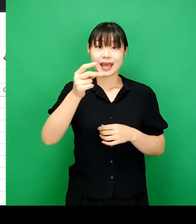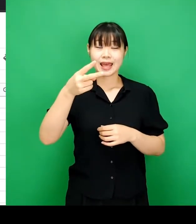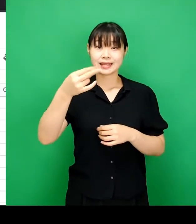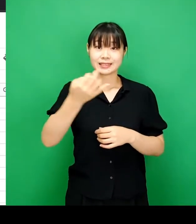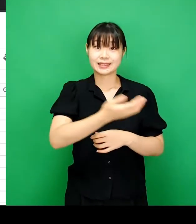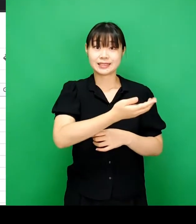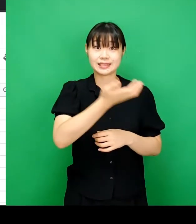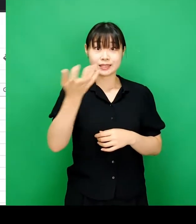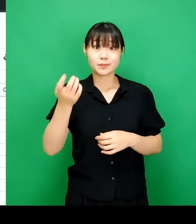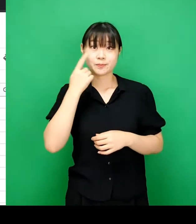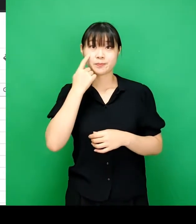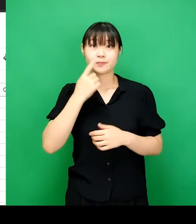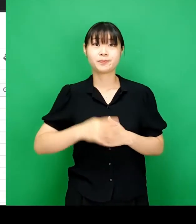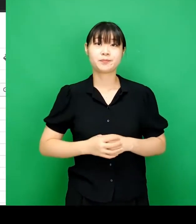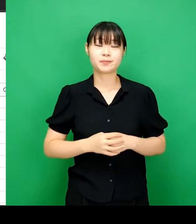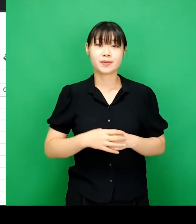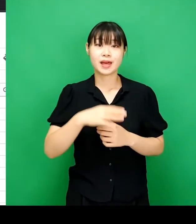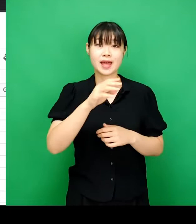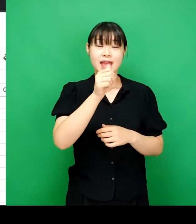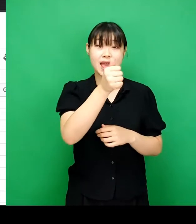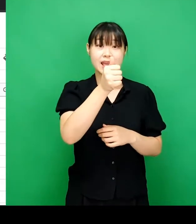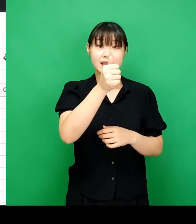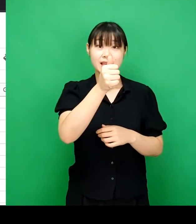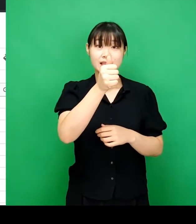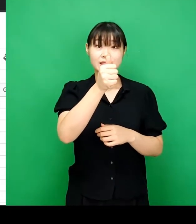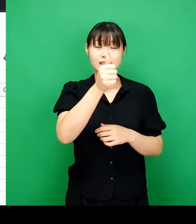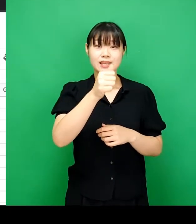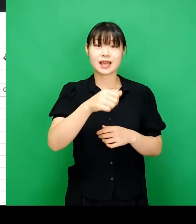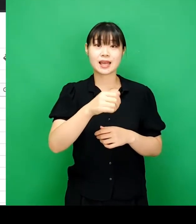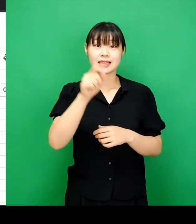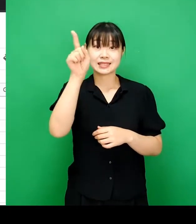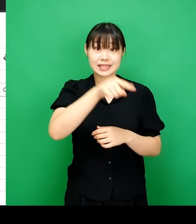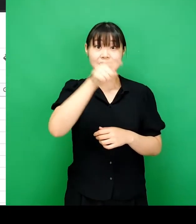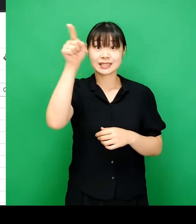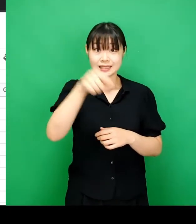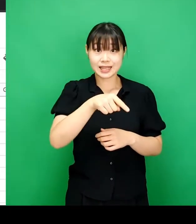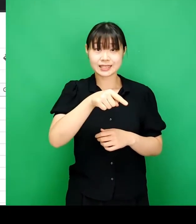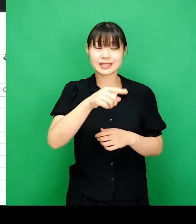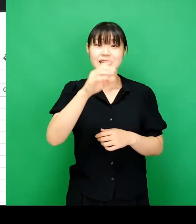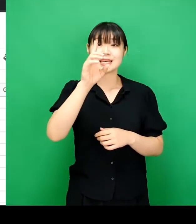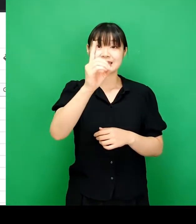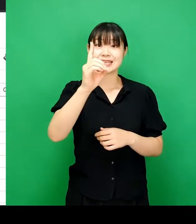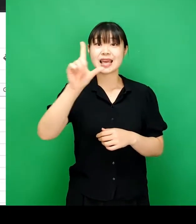구글 스프레드시트로 이동하겠습니다. A2 셀에